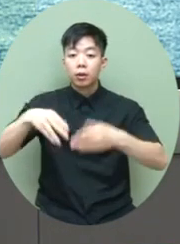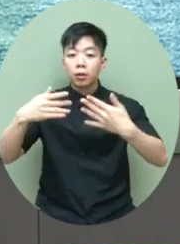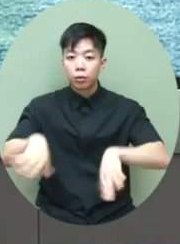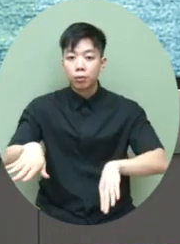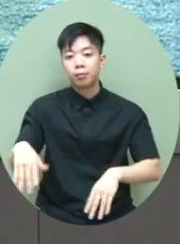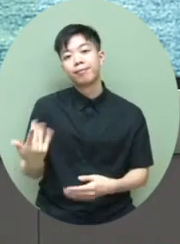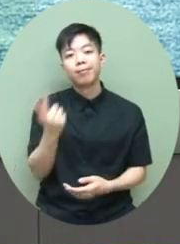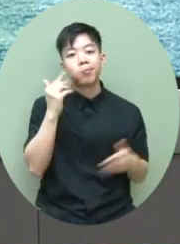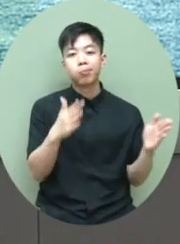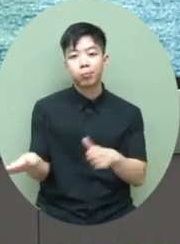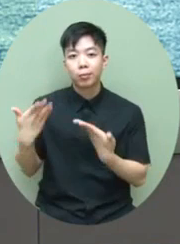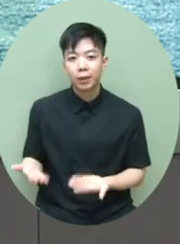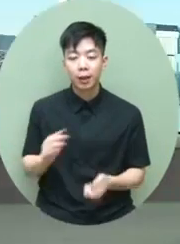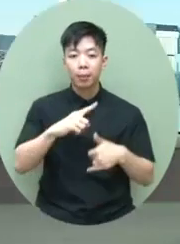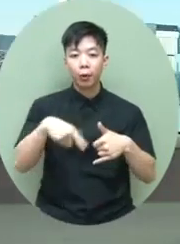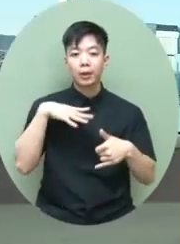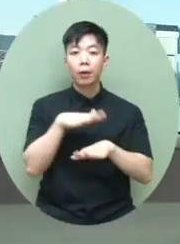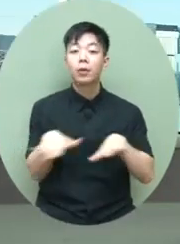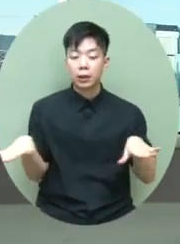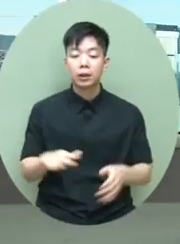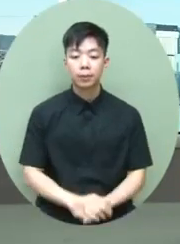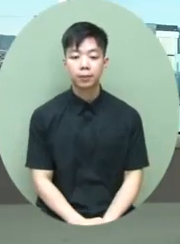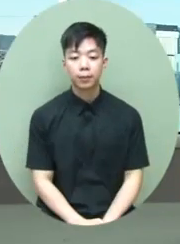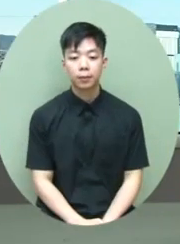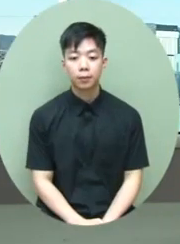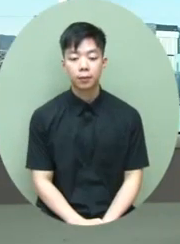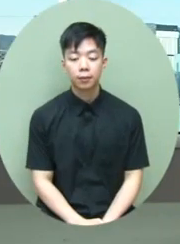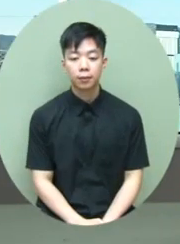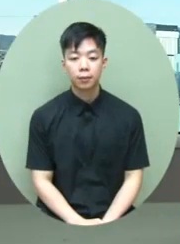況是穩定的。 下一題，那邊那位